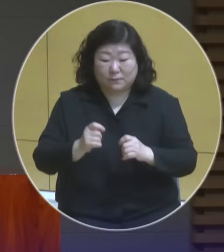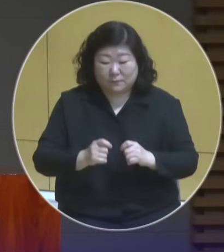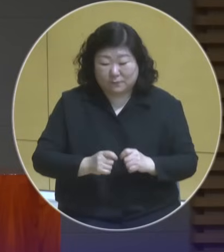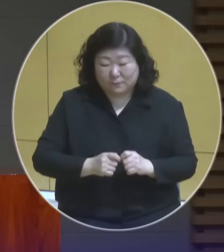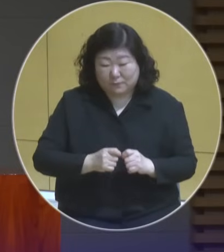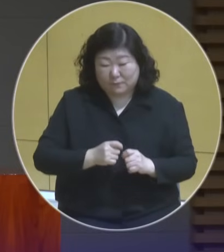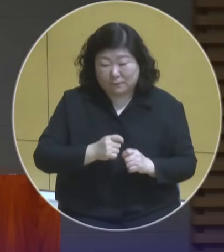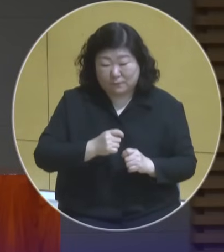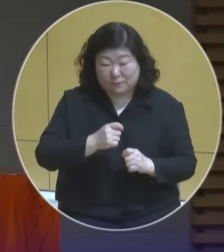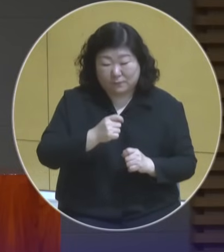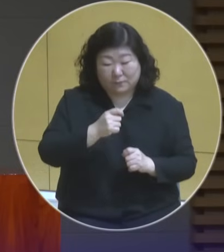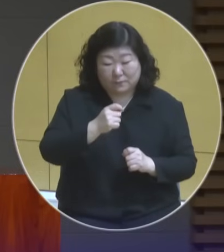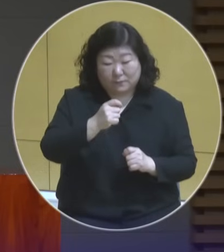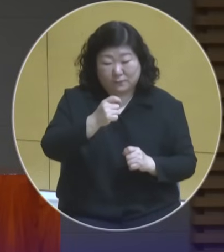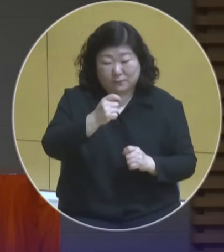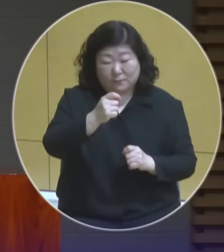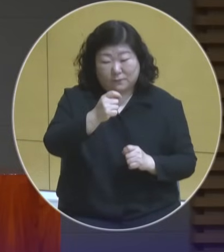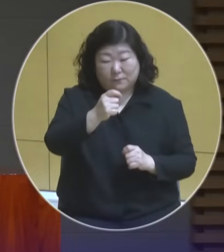영광